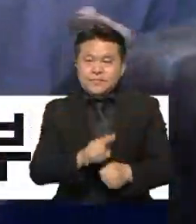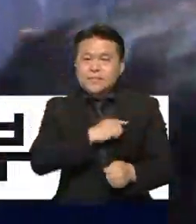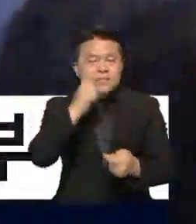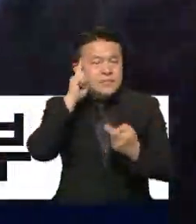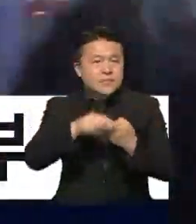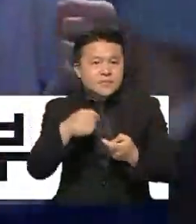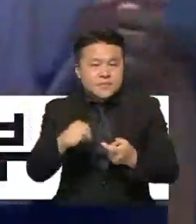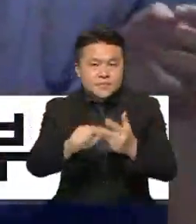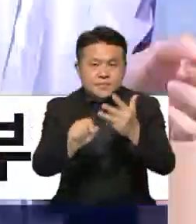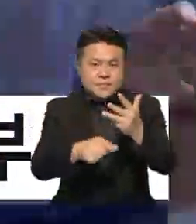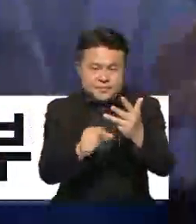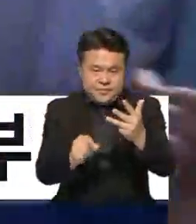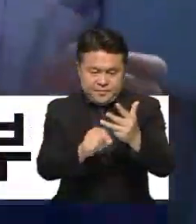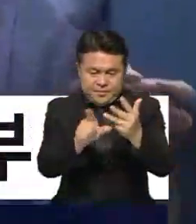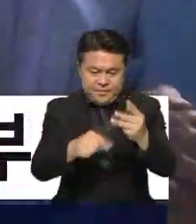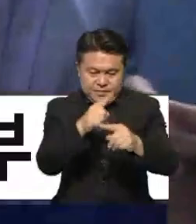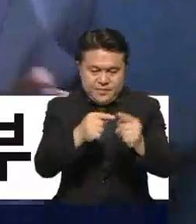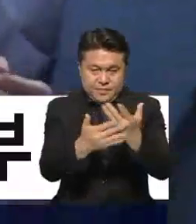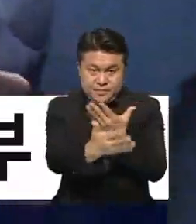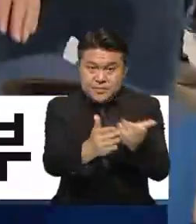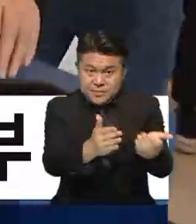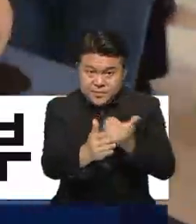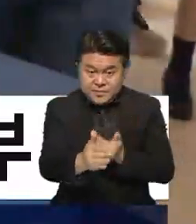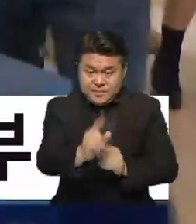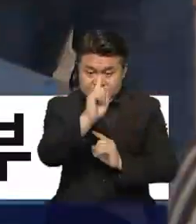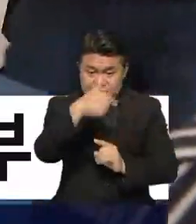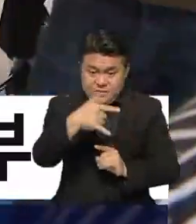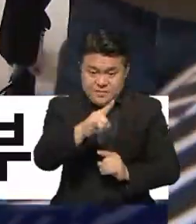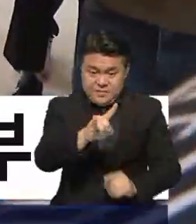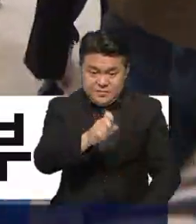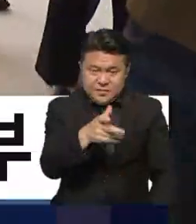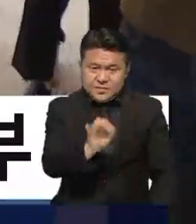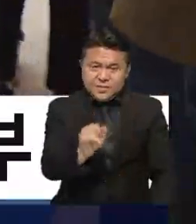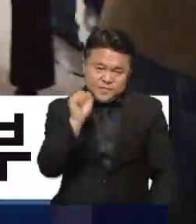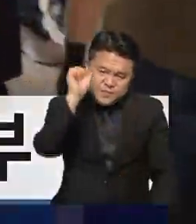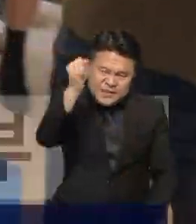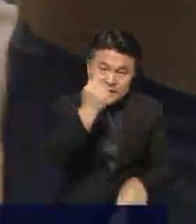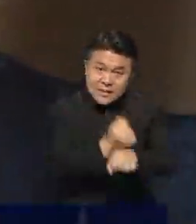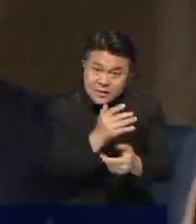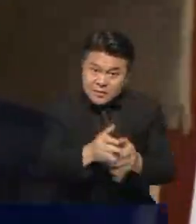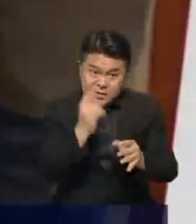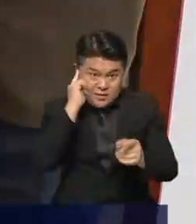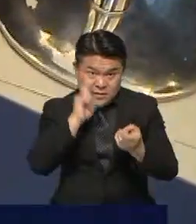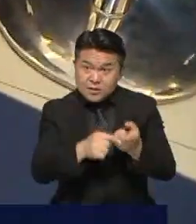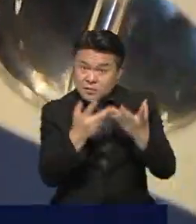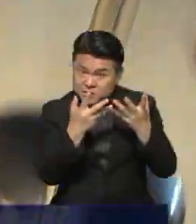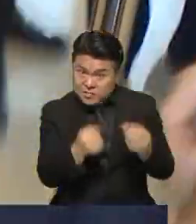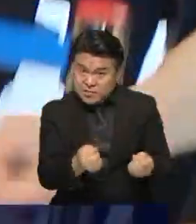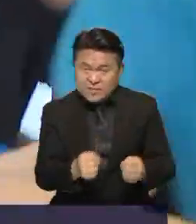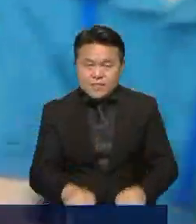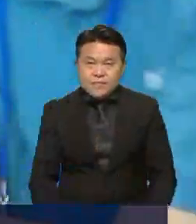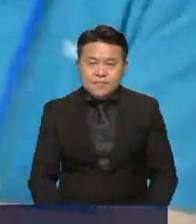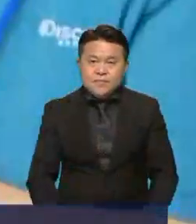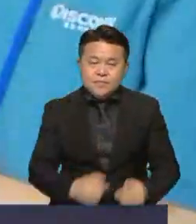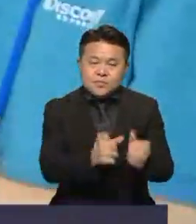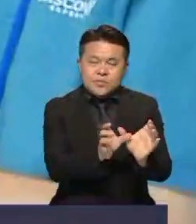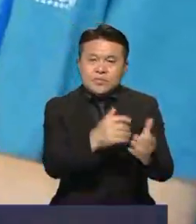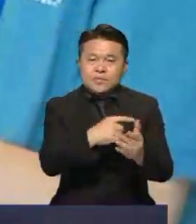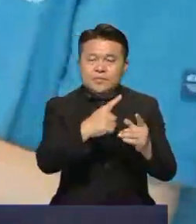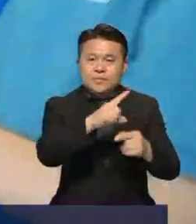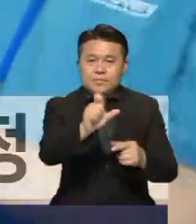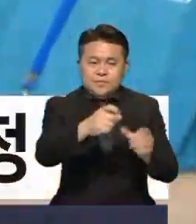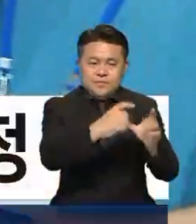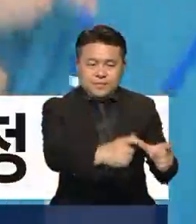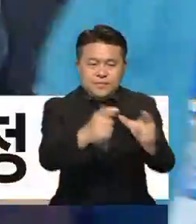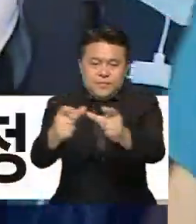8월 전당대회를 앞둔 상황인 만큼 이재명 상임고문의 출마 여부였습니다. 15개 조별로 나뉘어 이뤄진